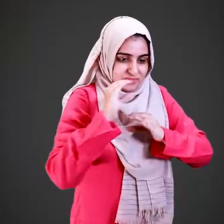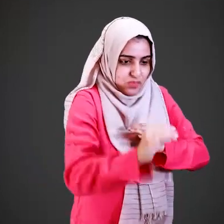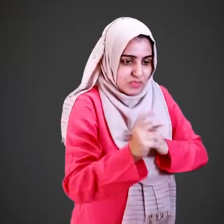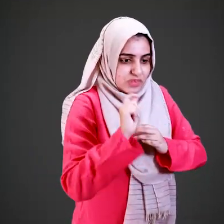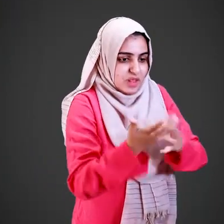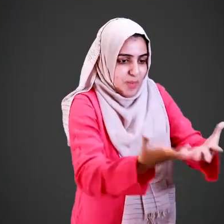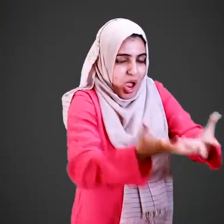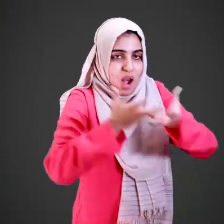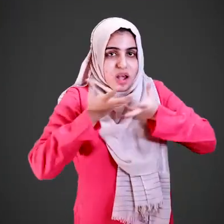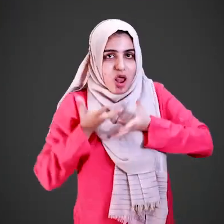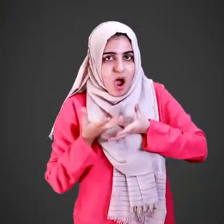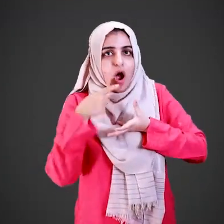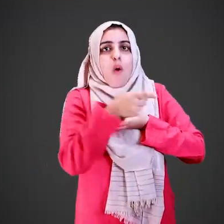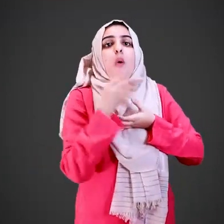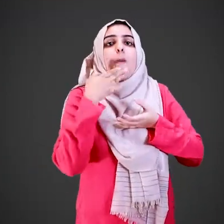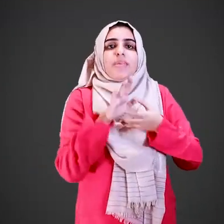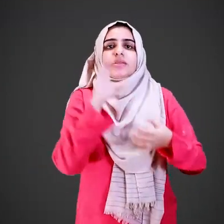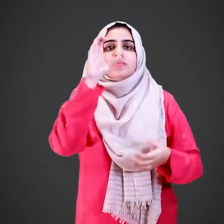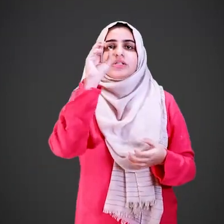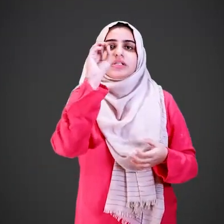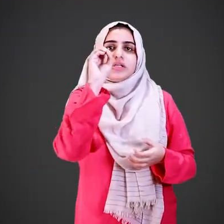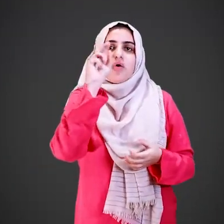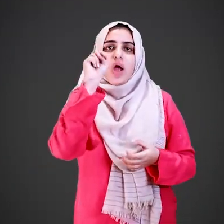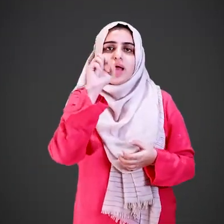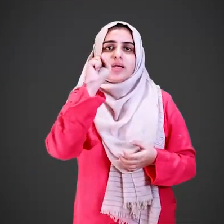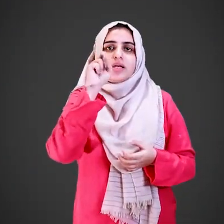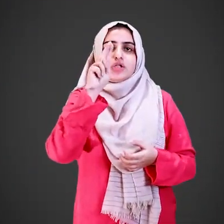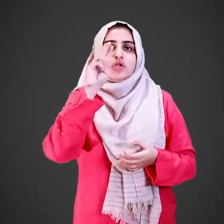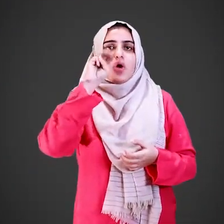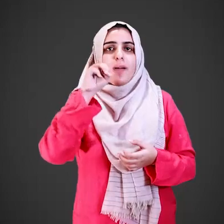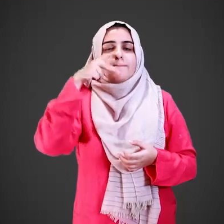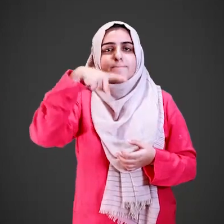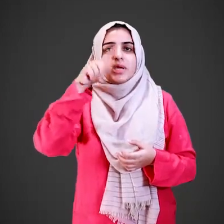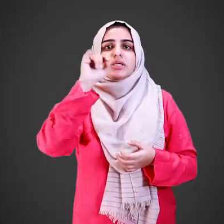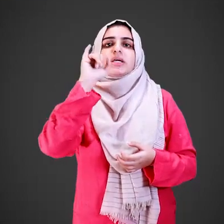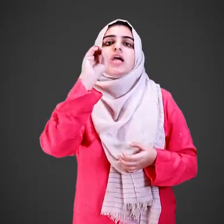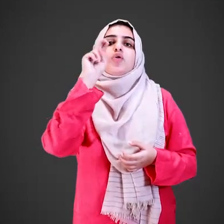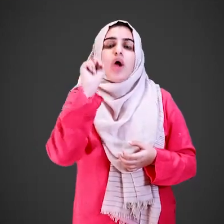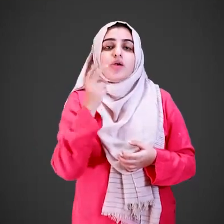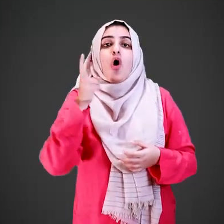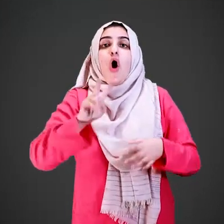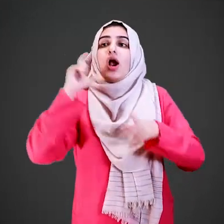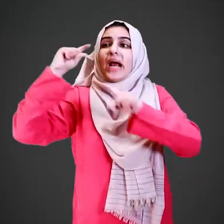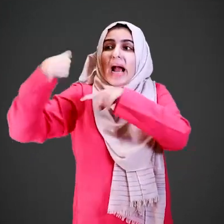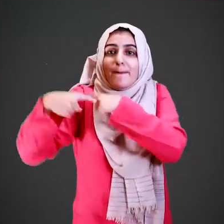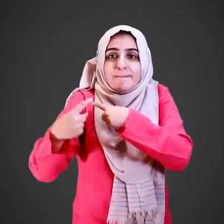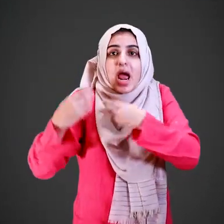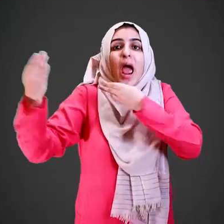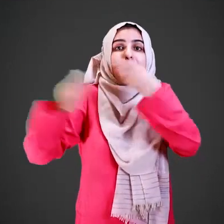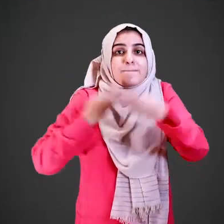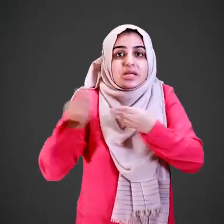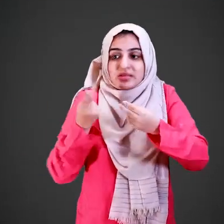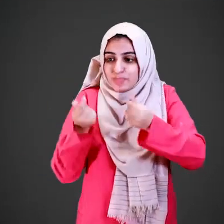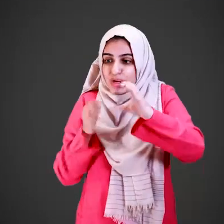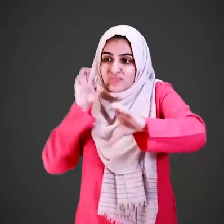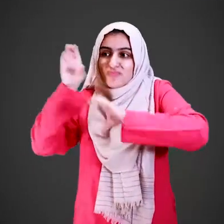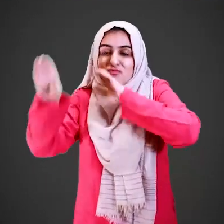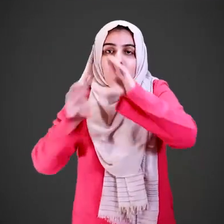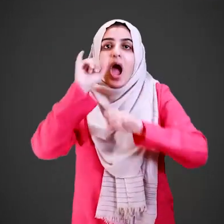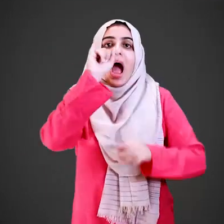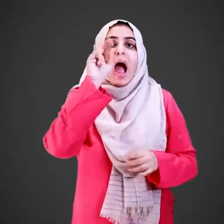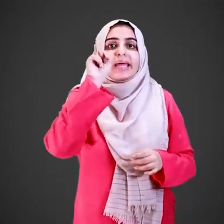प्लस नेट एक्सपोर्ट। ये 4 कंपोनेंट बन के जीडीपी को बनाते हैं असल में, और ये पूरी दुनिया का एक